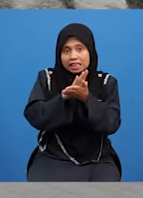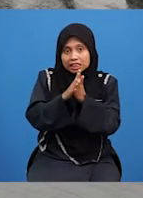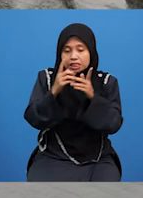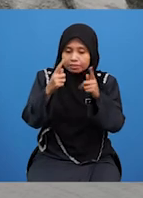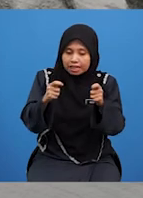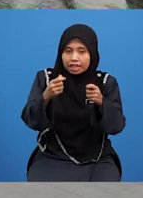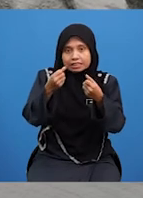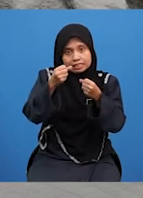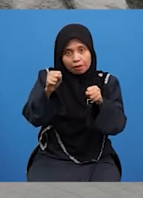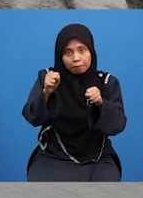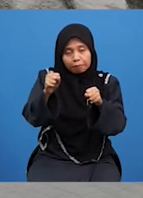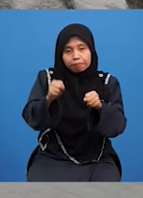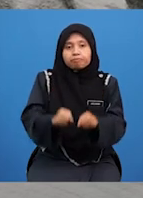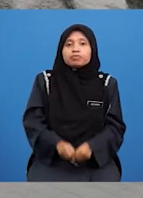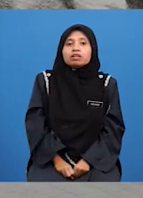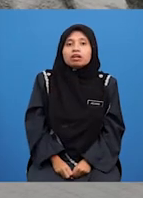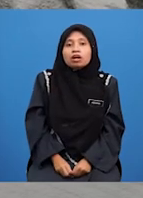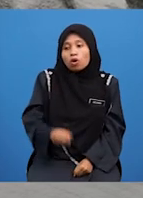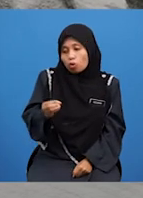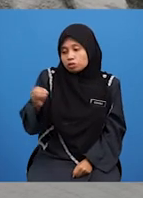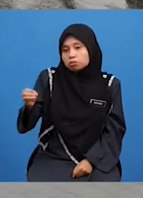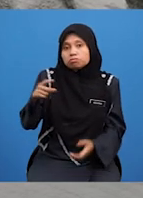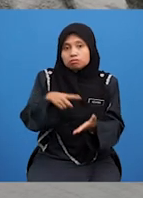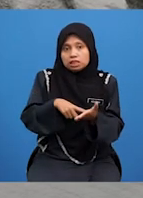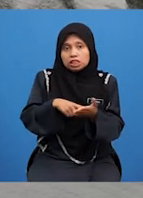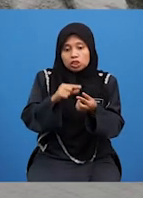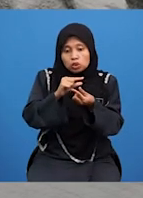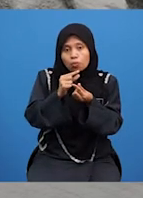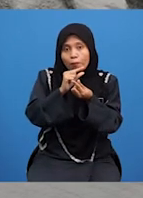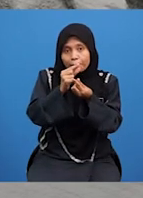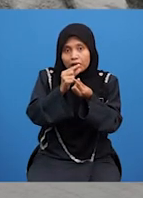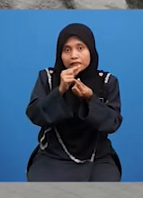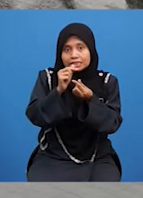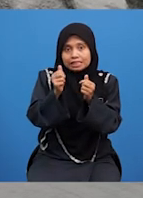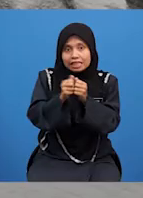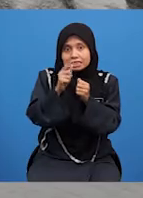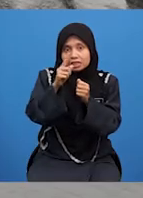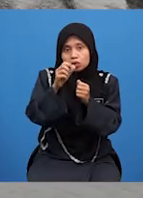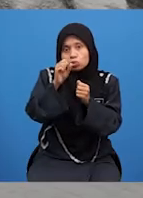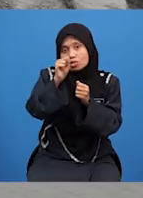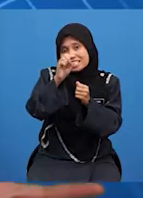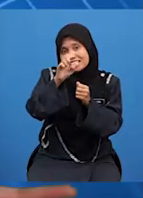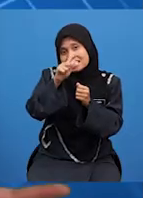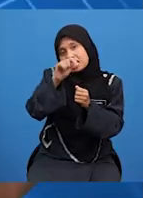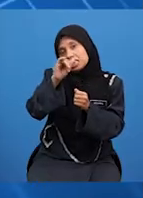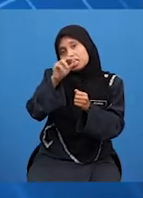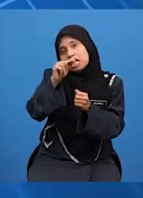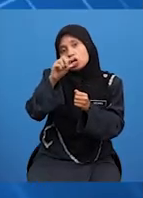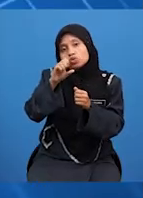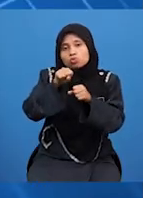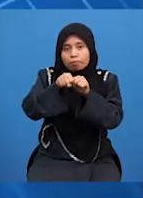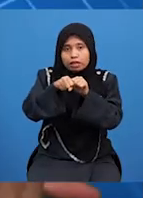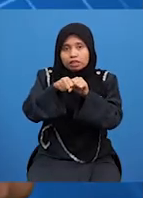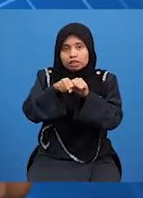pelajar-pelajar. Objek-objek ini digubah dalam satu setting supaya pelajar boleh membuat penilaian keseluruhan dari